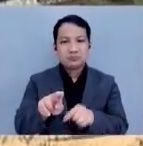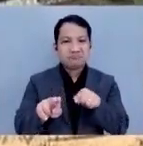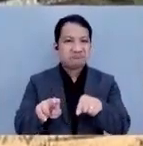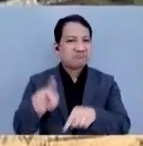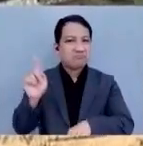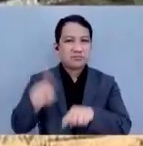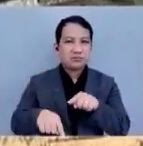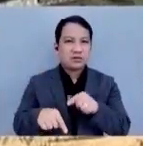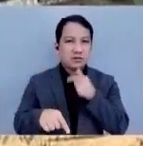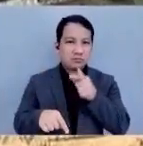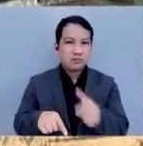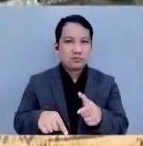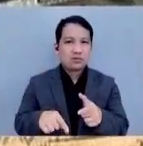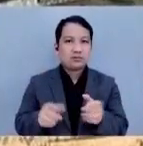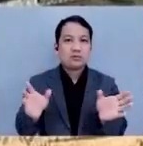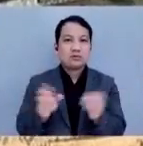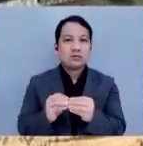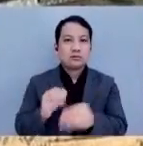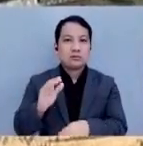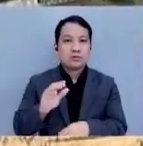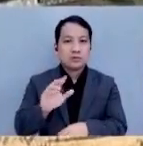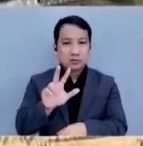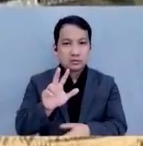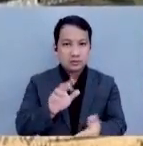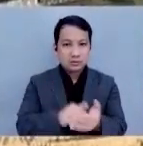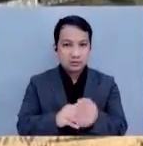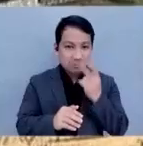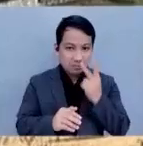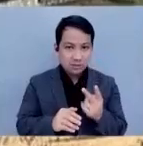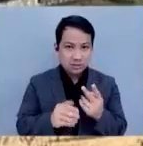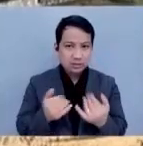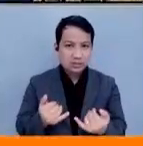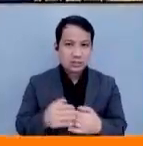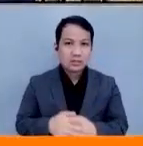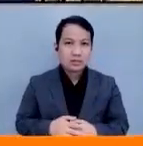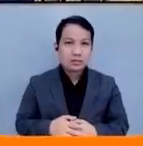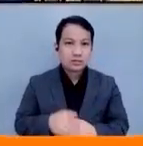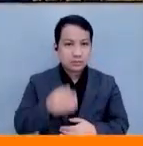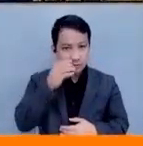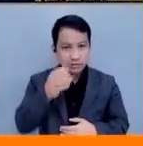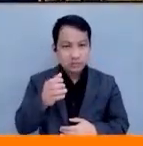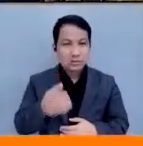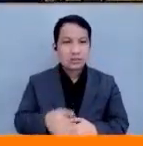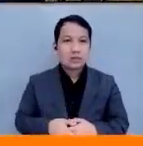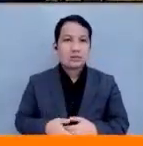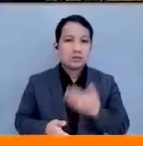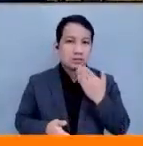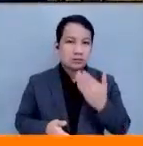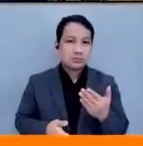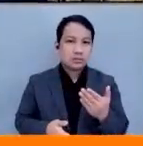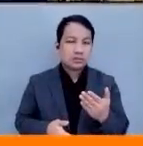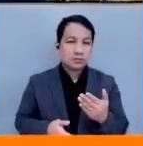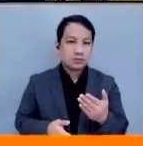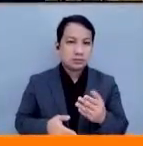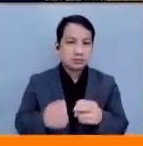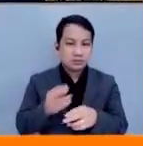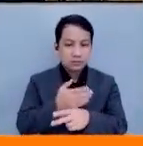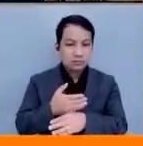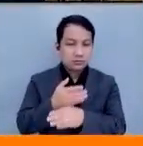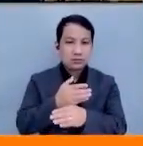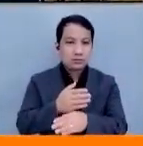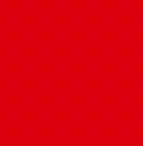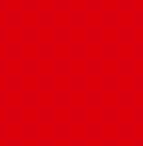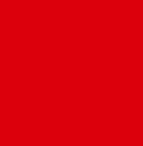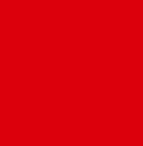swerte na kung aabutin nga ng 3,000 yung makikita natin. Cheryl. Maraming salamat at mag-iingat kayo riyan.